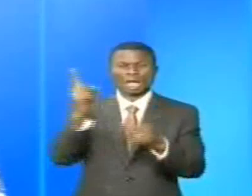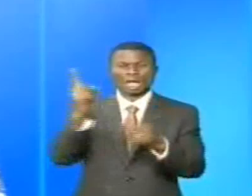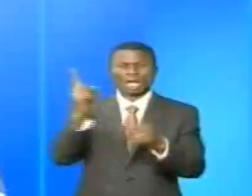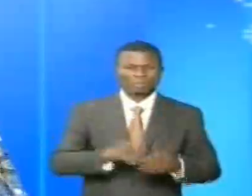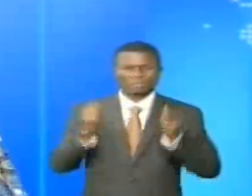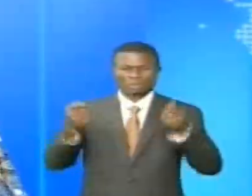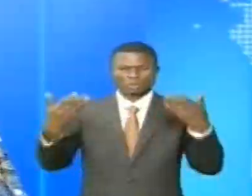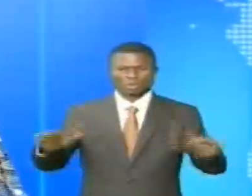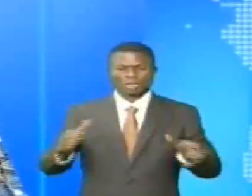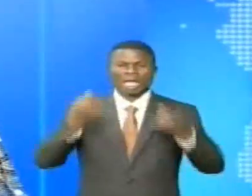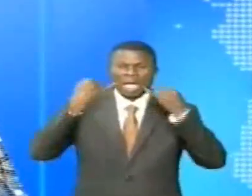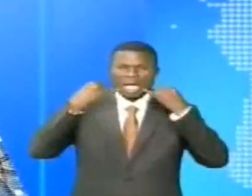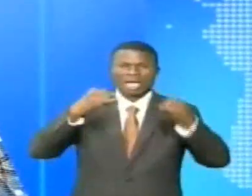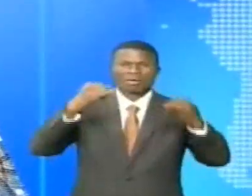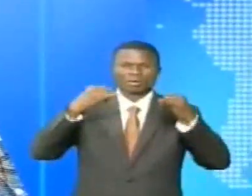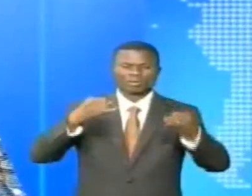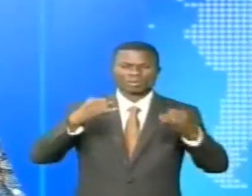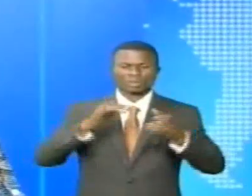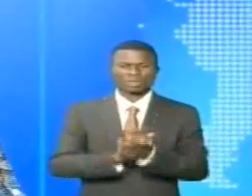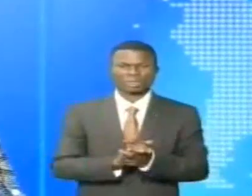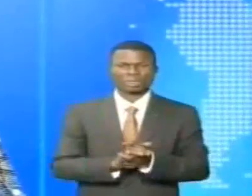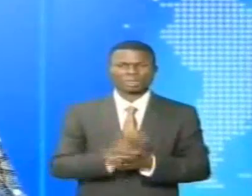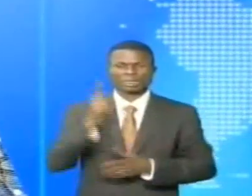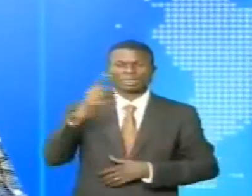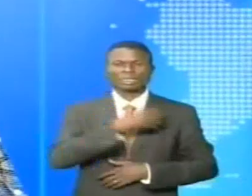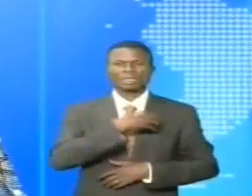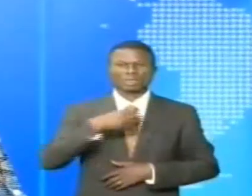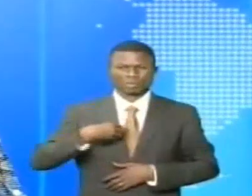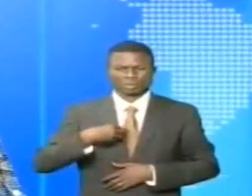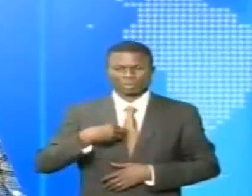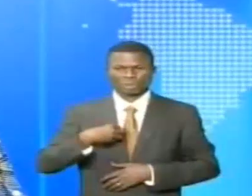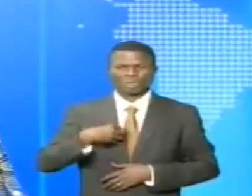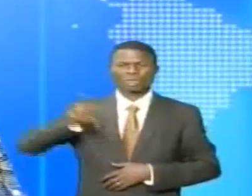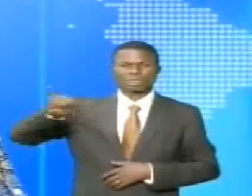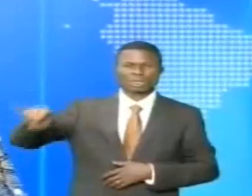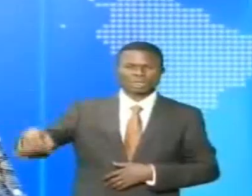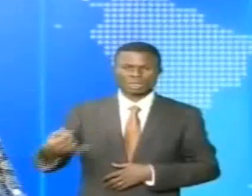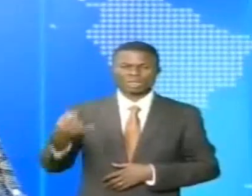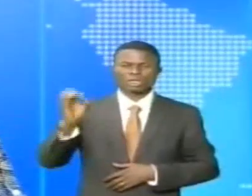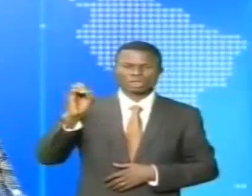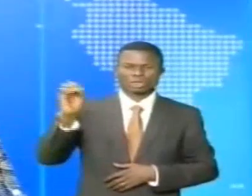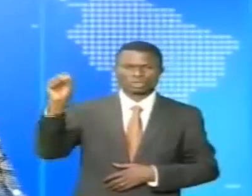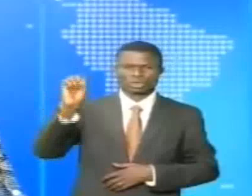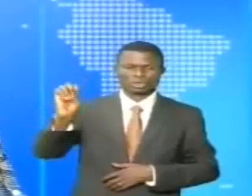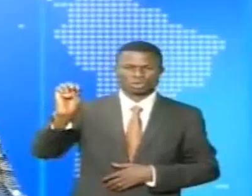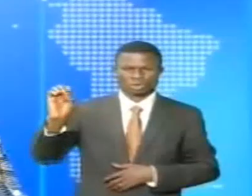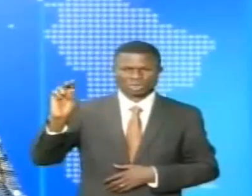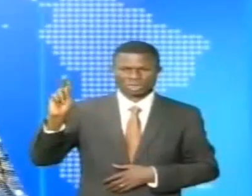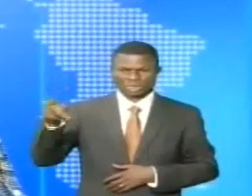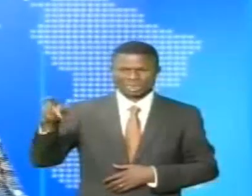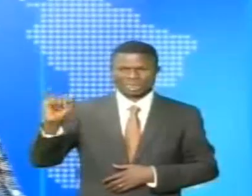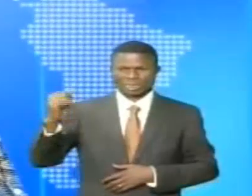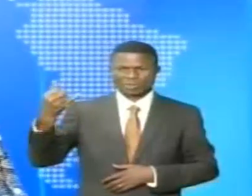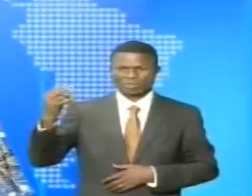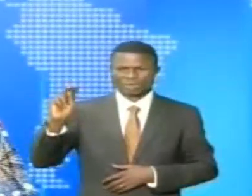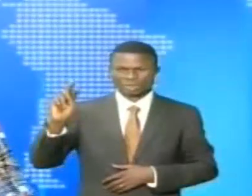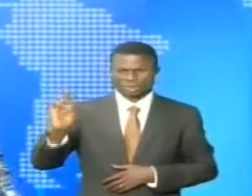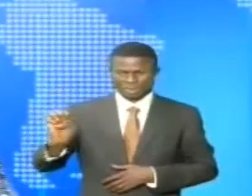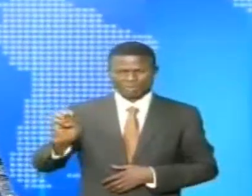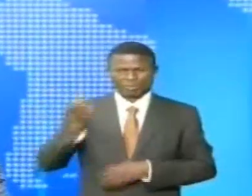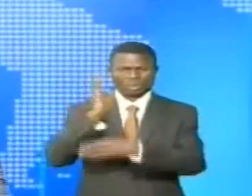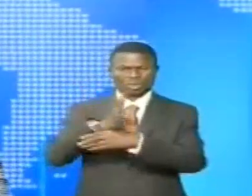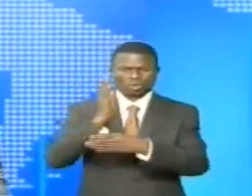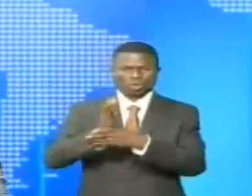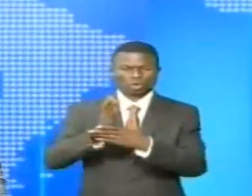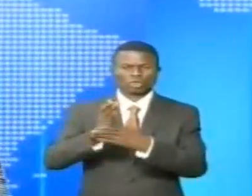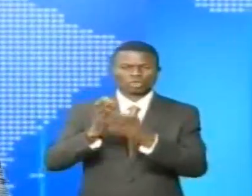Par cette information, Joséphine Essika Essengo, membre de la CULPAC, membre du CULPAC, Conseil universel pour